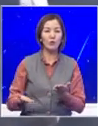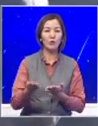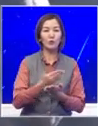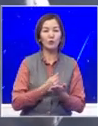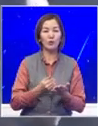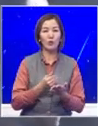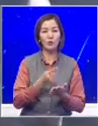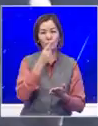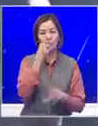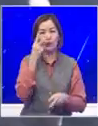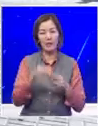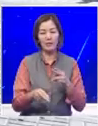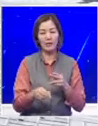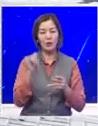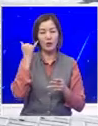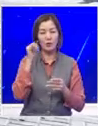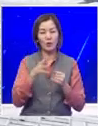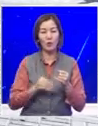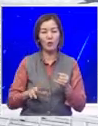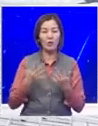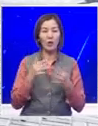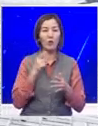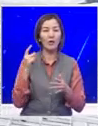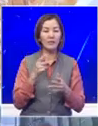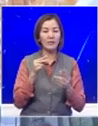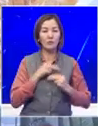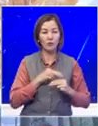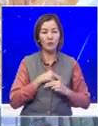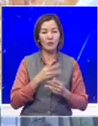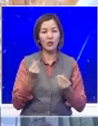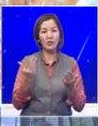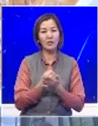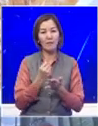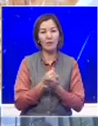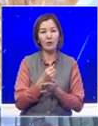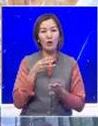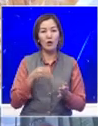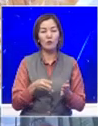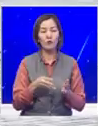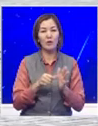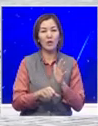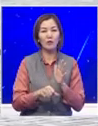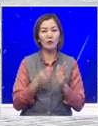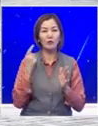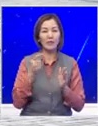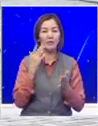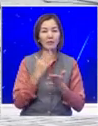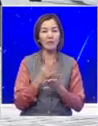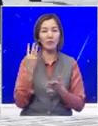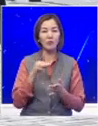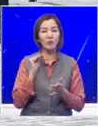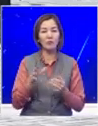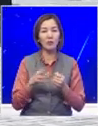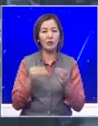тұрғындарының 70%-дан астамы ауыл шаруашылығымен айналысып күн көреді. Өңірде 3600 шаруа қожалық, 30 000 гектарға жуық